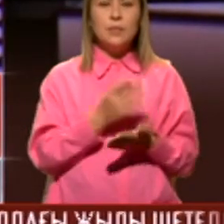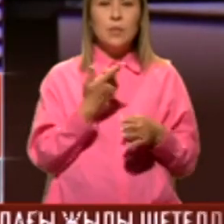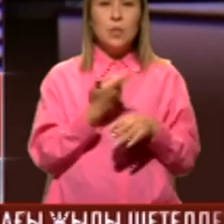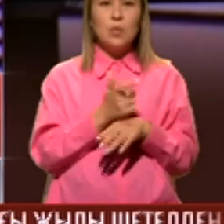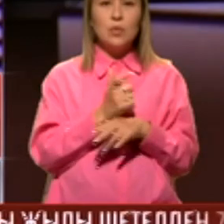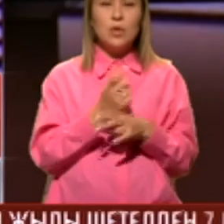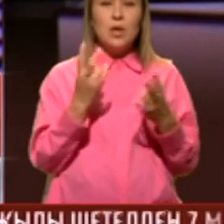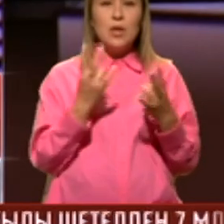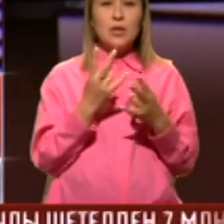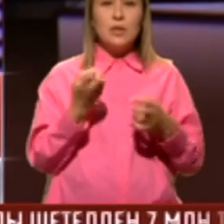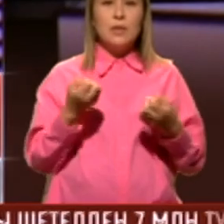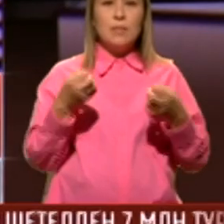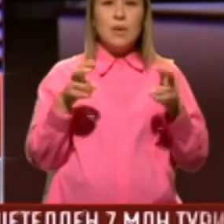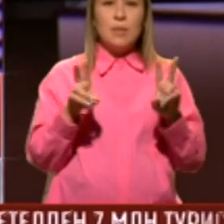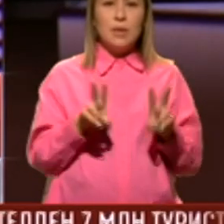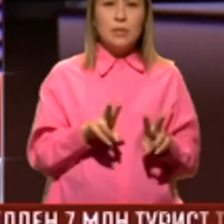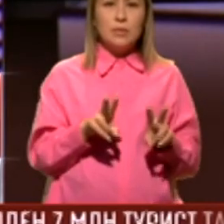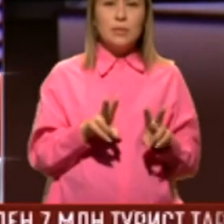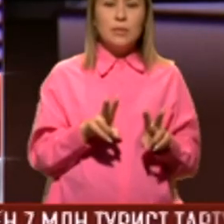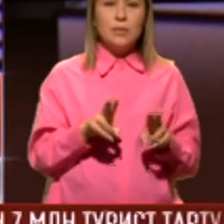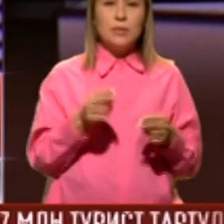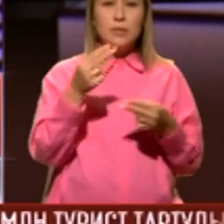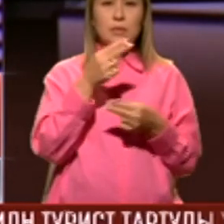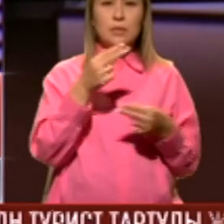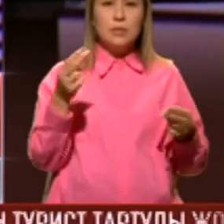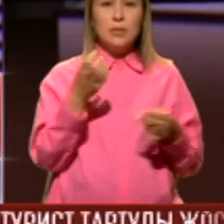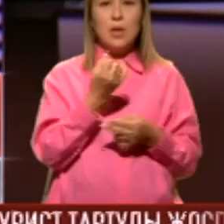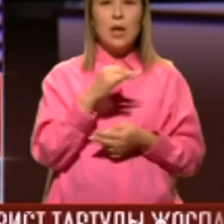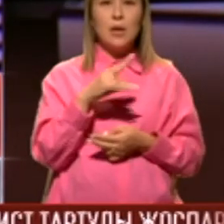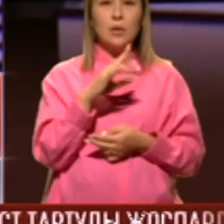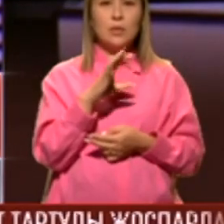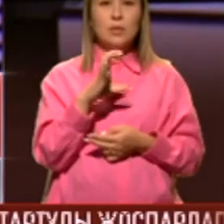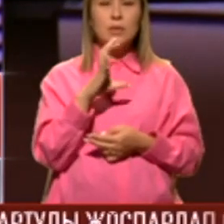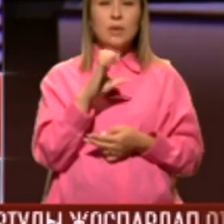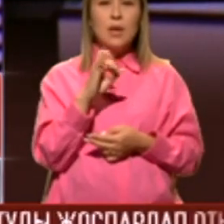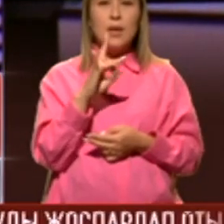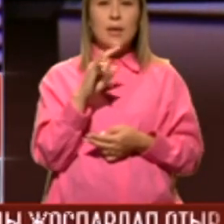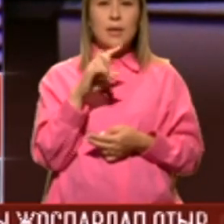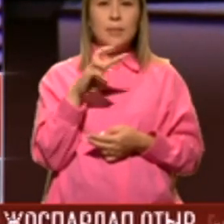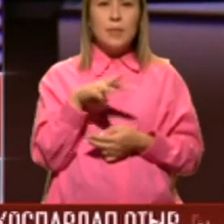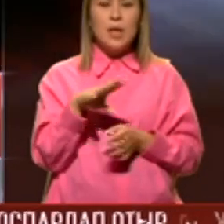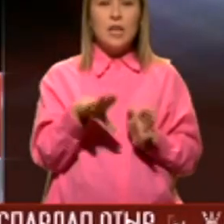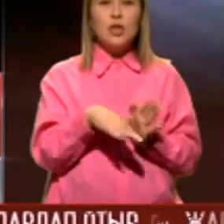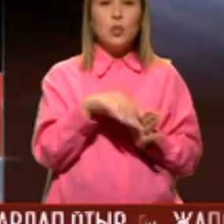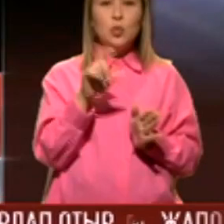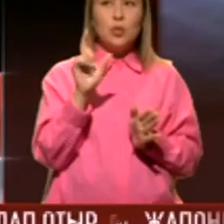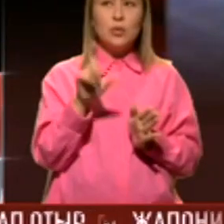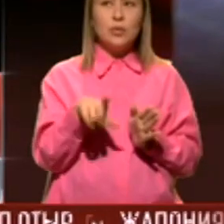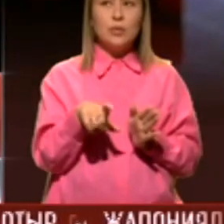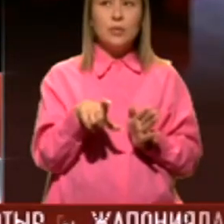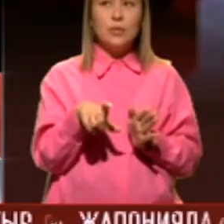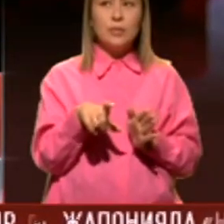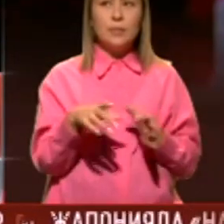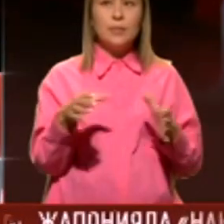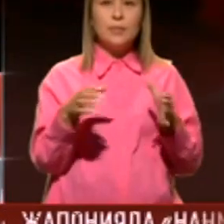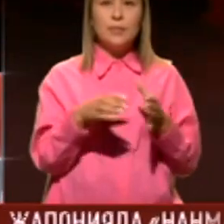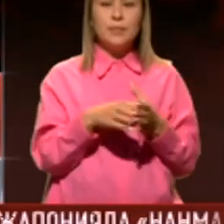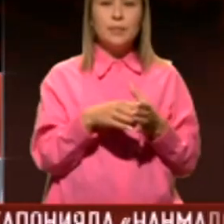қажетті мамандар таптырмасы тақырып. Айдос Сарым, Қазақстан Республикасы парламент мәжілісінің депутаты. Қош